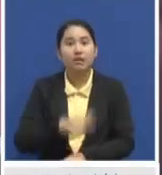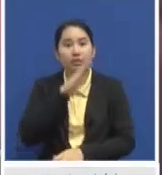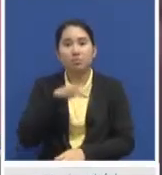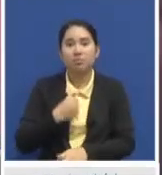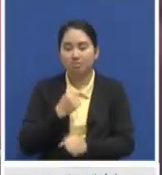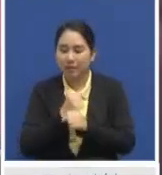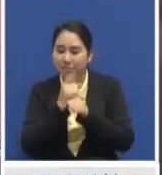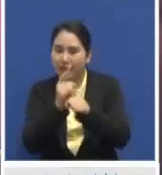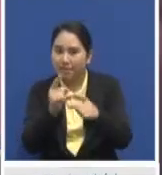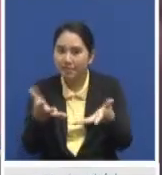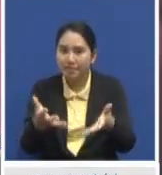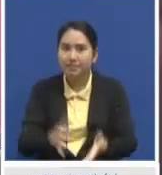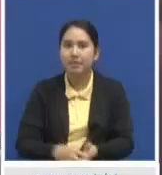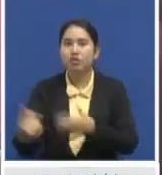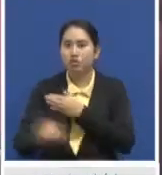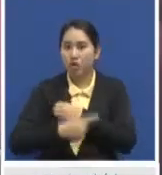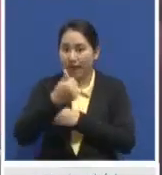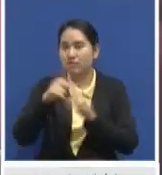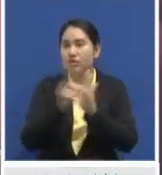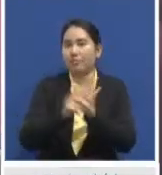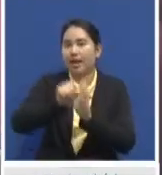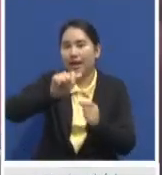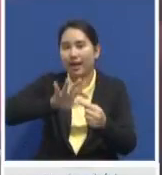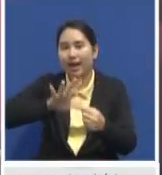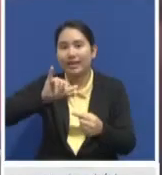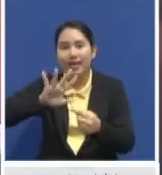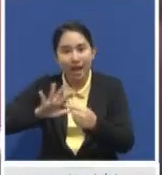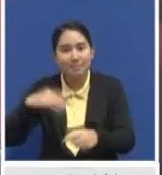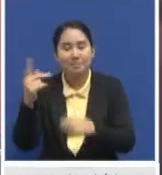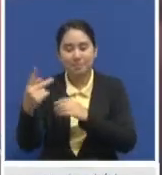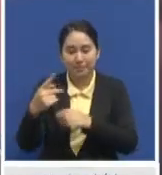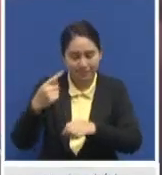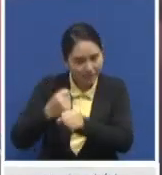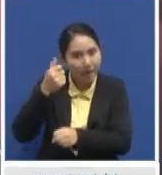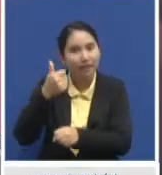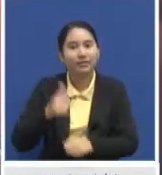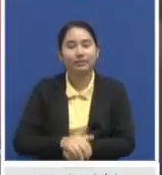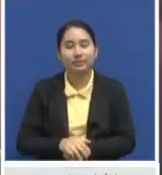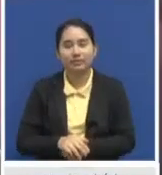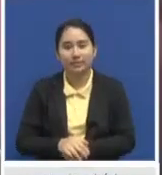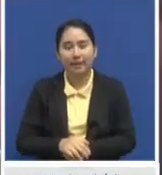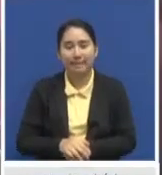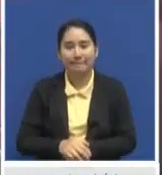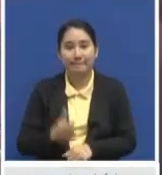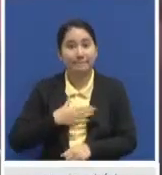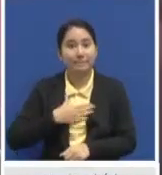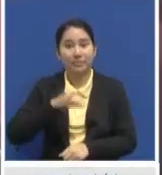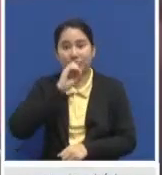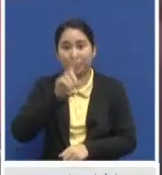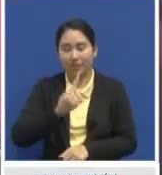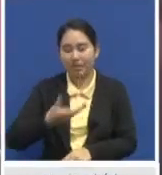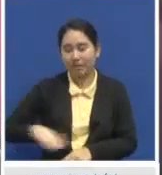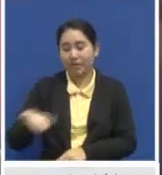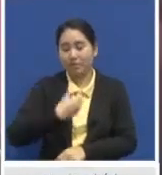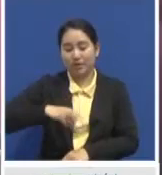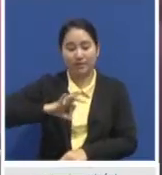เล่นงานผมได้ทั้งวินัยอาญาอะไรท่านเอาผมได้หมดการเมืองท่านทำได้หมดผมก็เรียนเพื่อให้ท่านสมาชิ